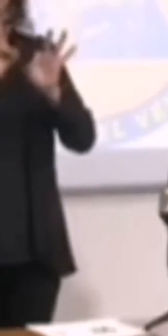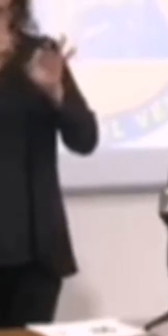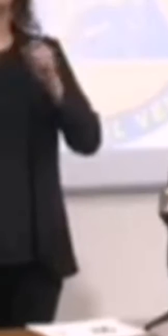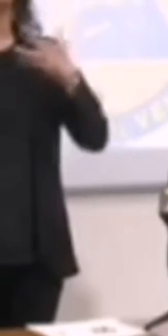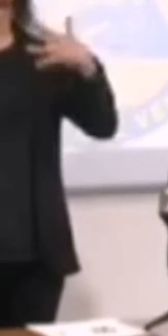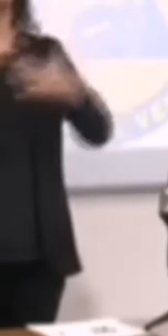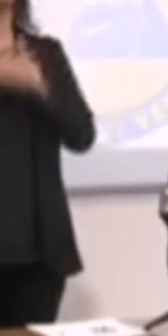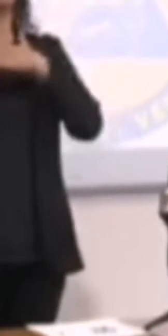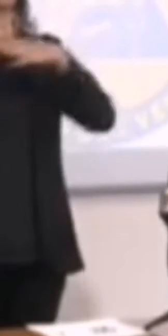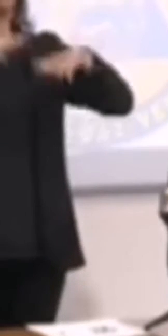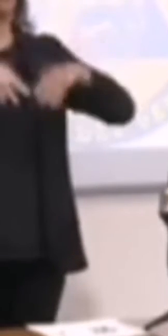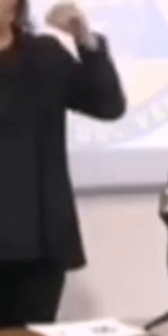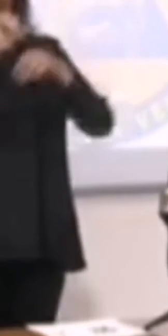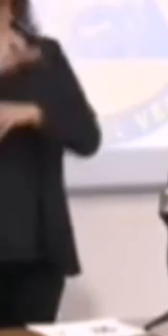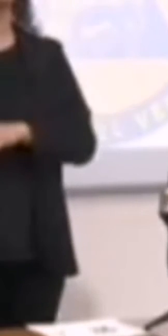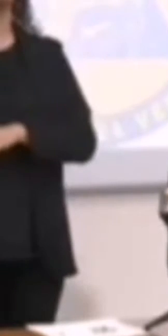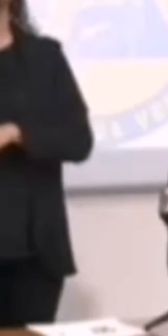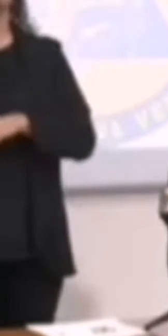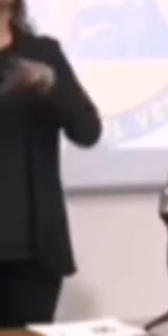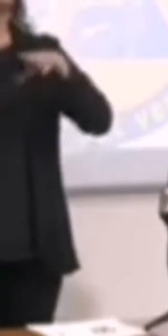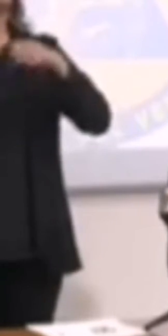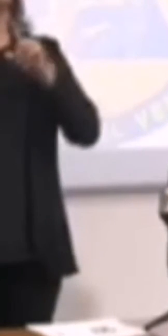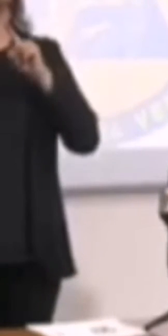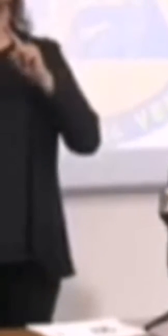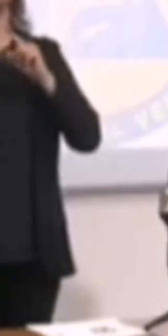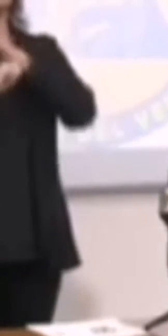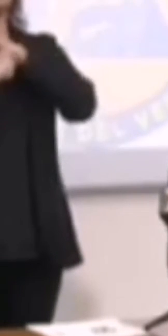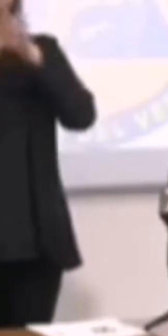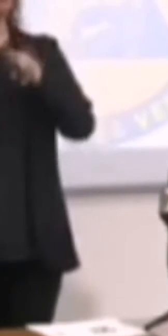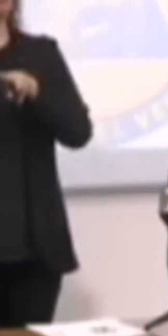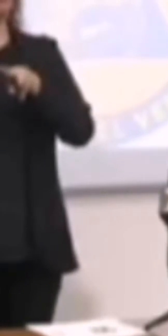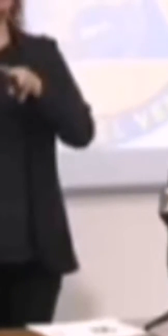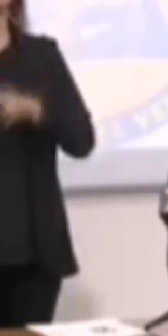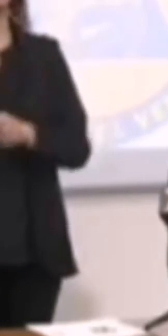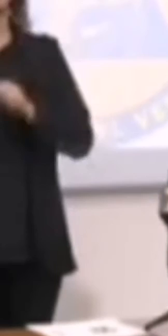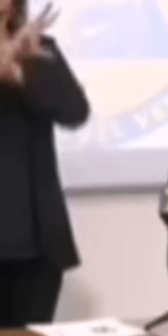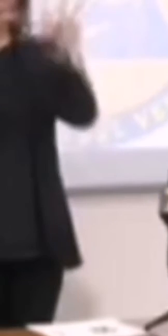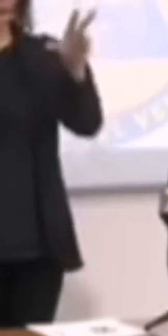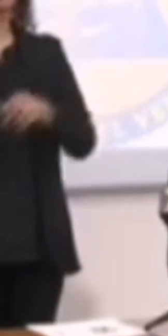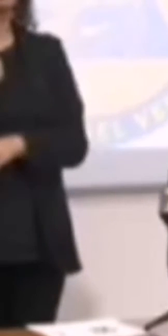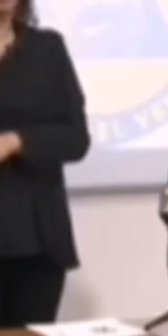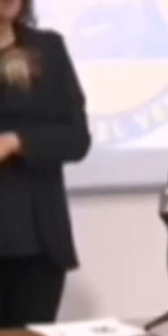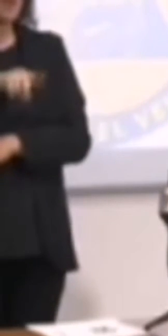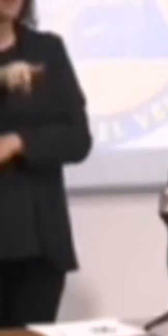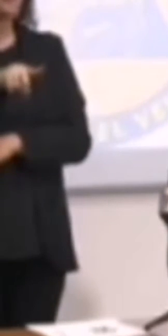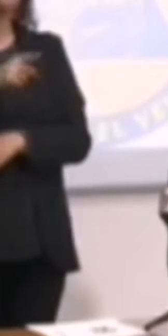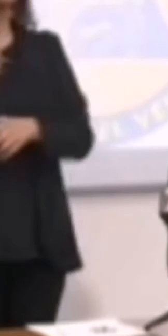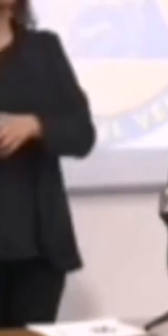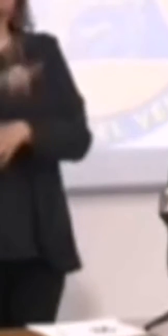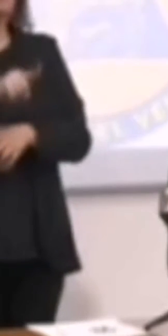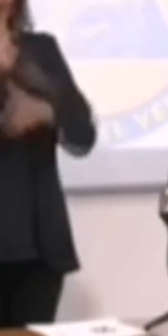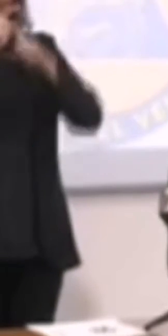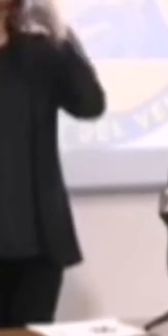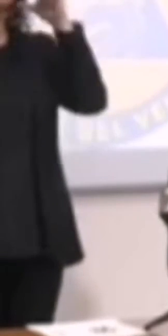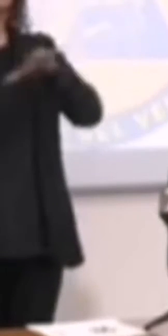condizione più restrittiva. Allora noi diciamo che da domani, lo informiamo i cittadini, la mascherina va utilizzata nei